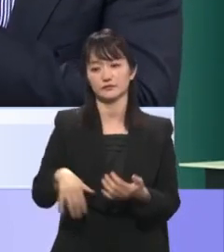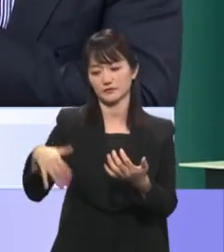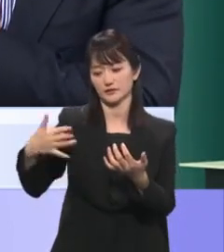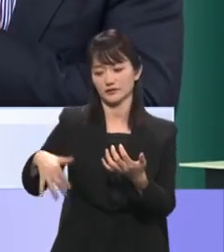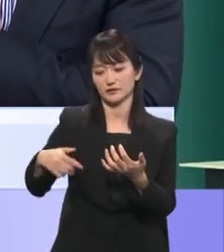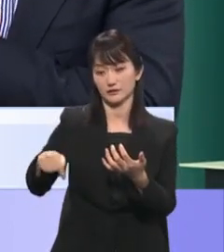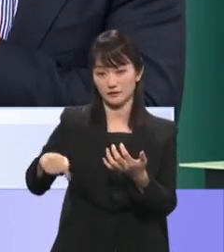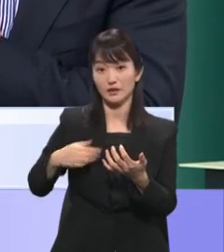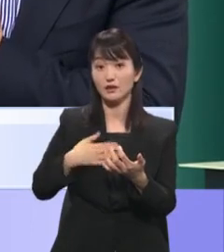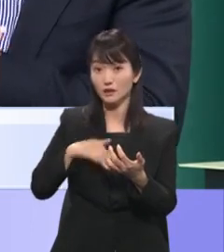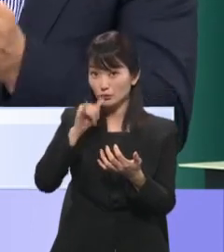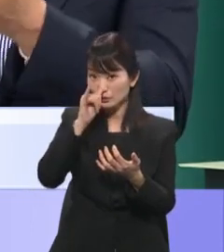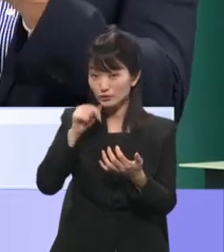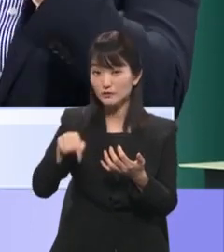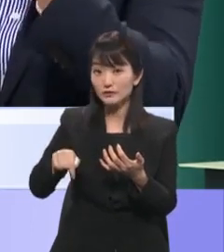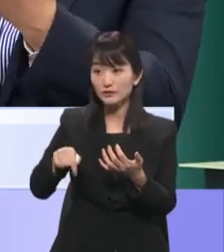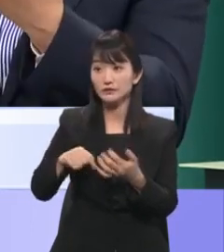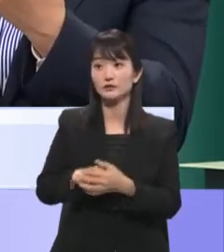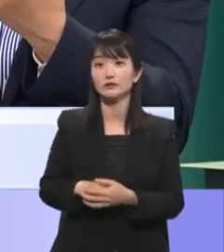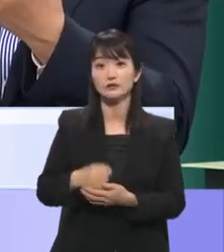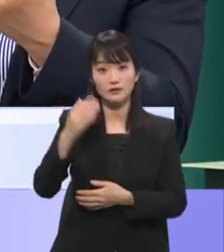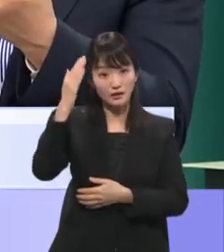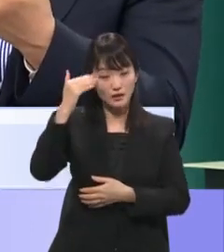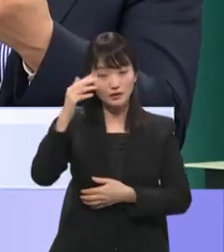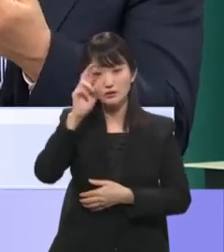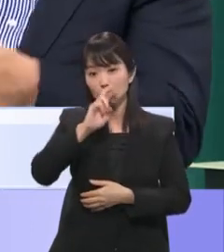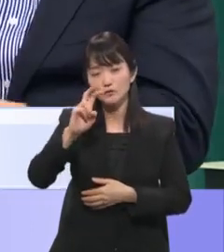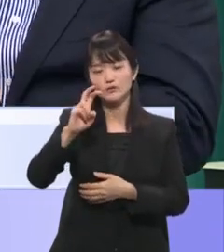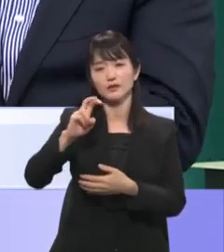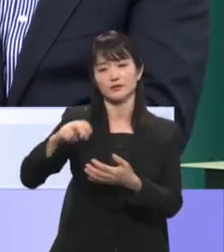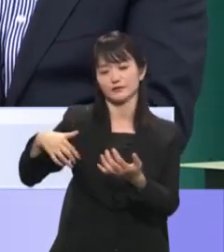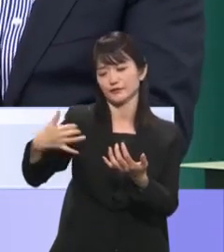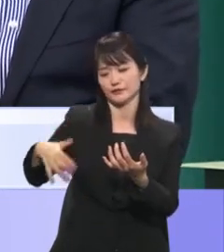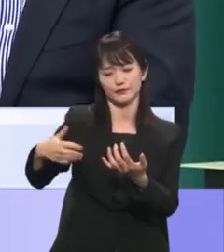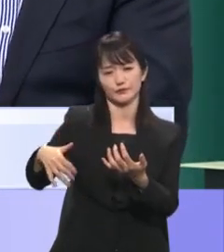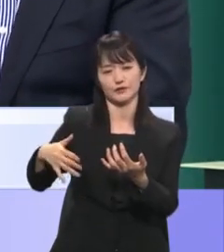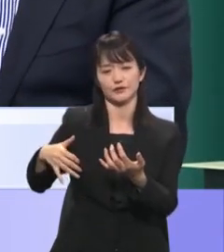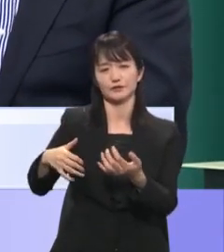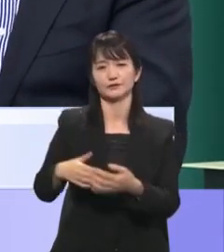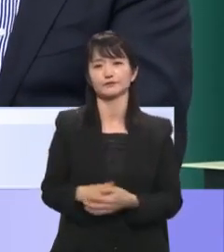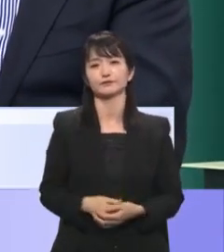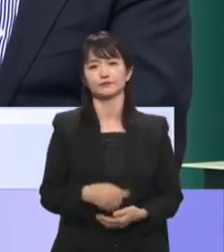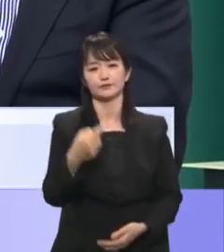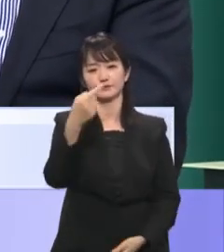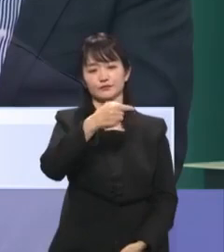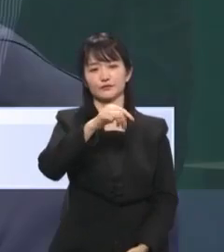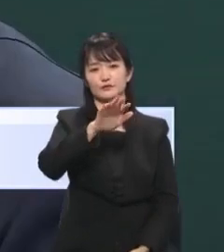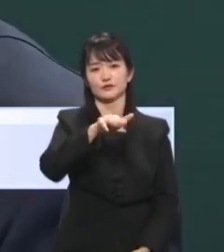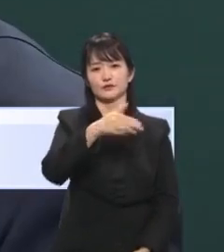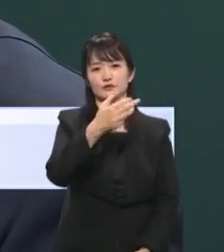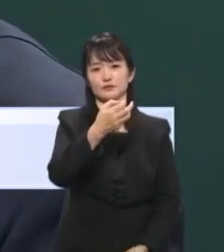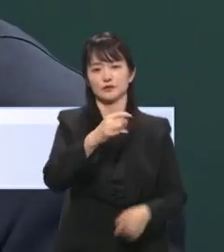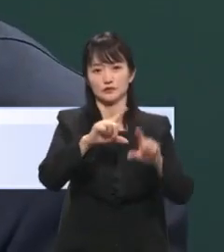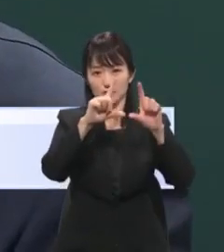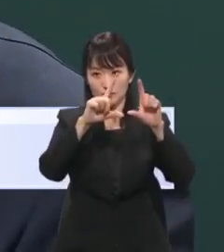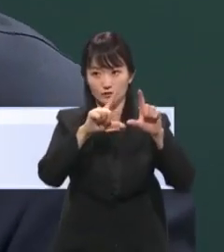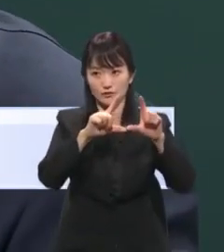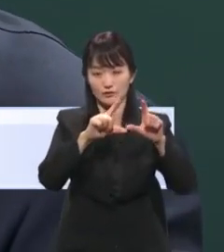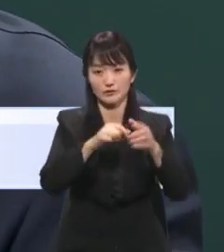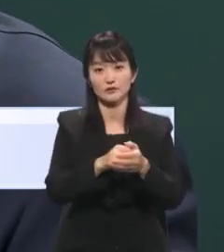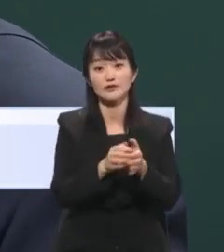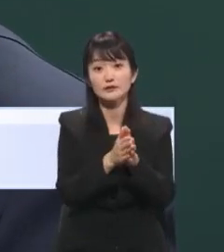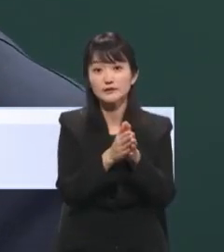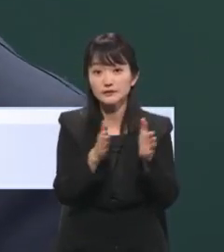갖고 알고 있는 기타로, 예, 우리의 것을 연주하는 거죠. 예. 예. 그런 의도였습니다. 그러니까 80년대부터 이렇게 시작하게 됐다 말씀하셨는데, 예,